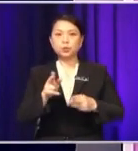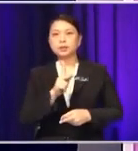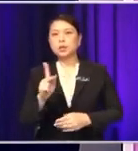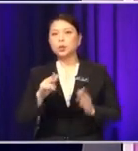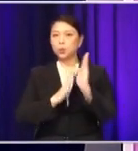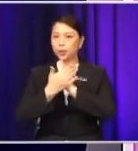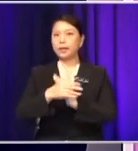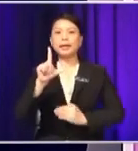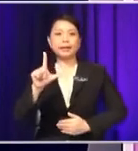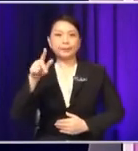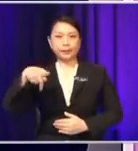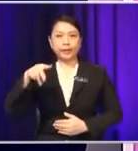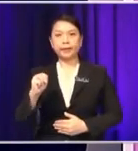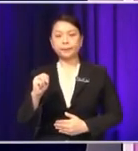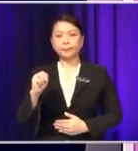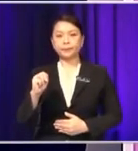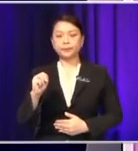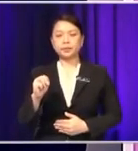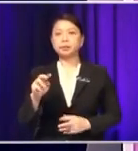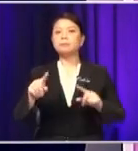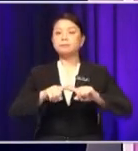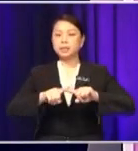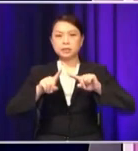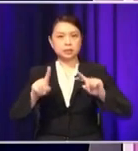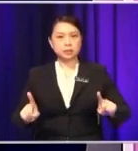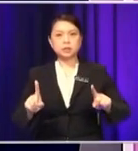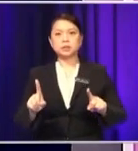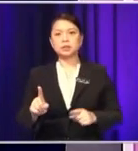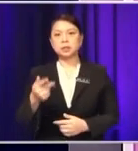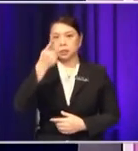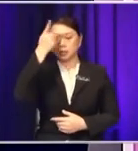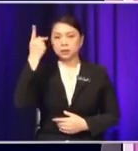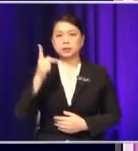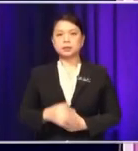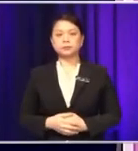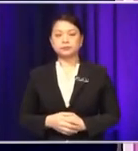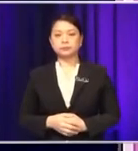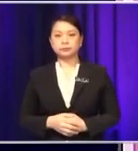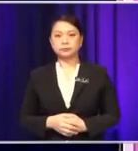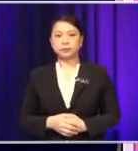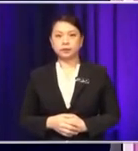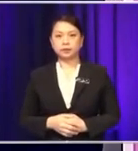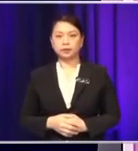Malaysia. Jadi amat berbeza, kerana dalam SPM kita melihat pada keseluruhan dari segi